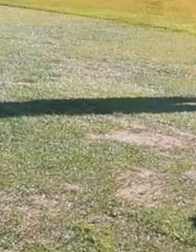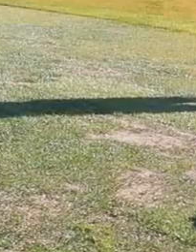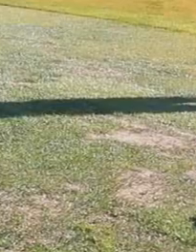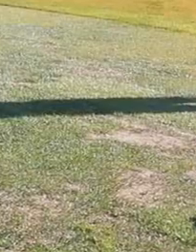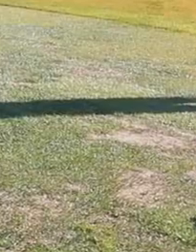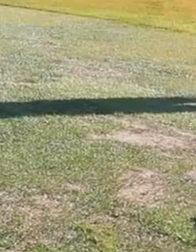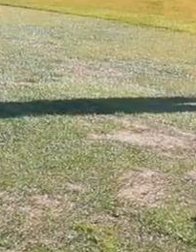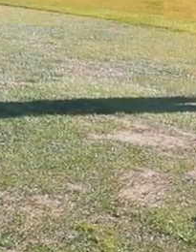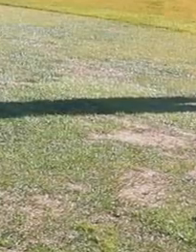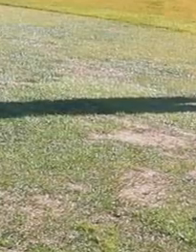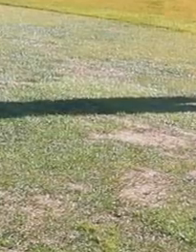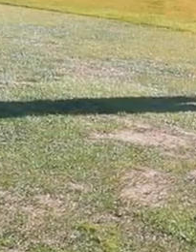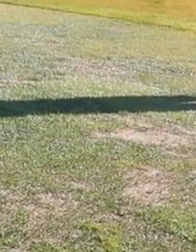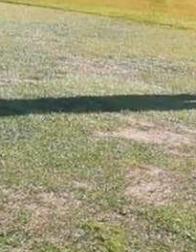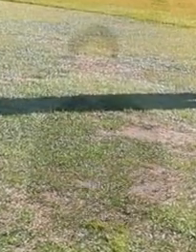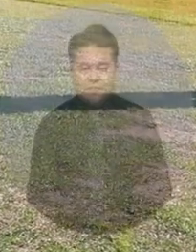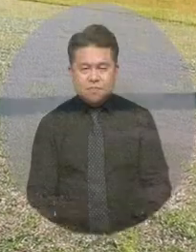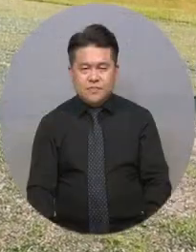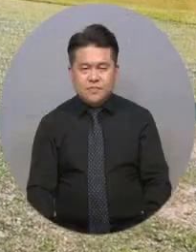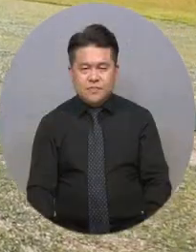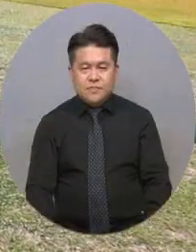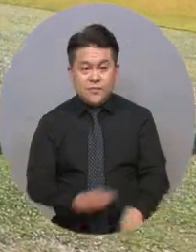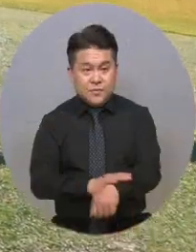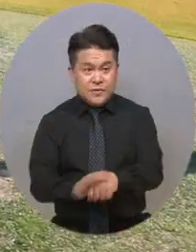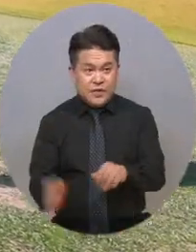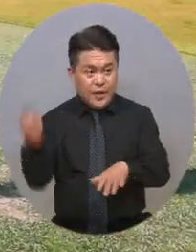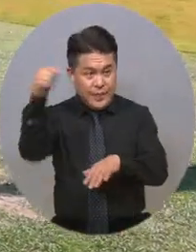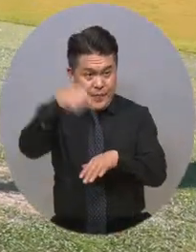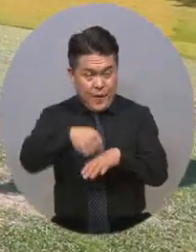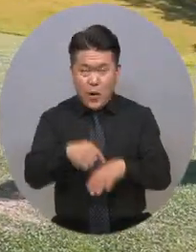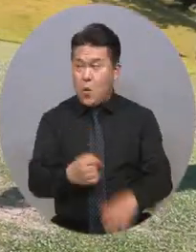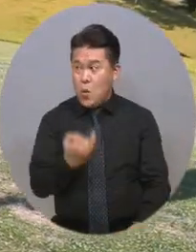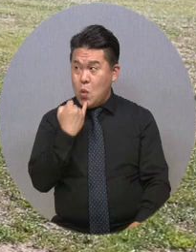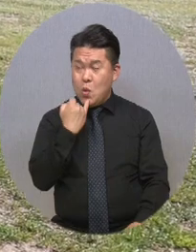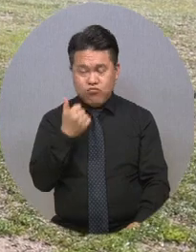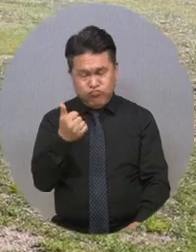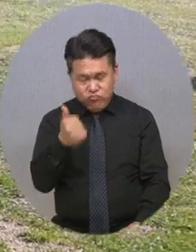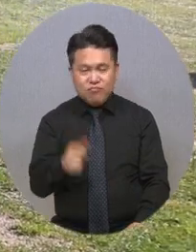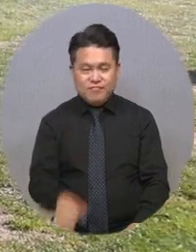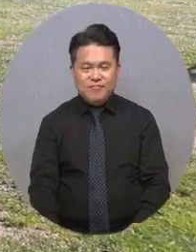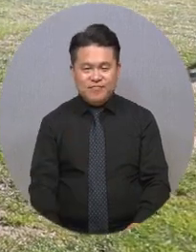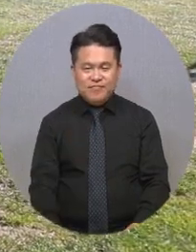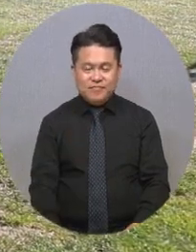아 올라간 것 같다. 올라간 것 같다. 오 나이스 온. 네 잘 올라갔습니다.